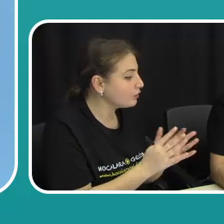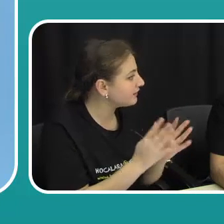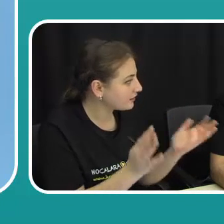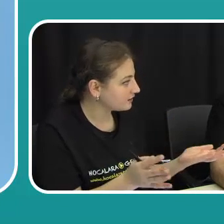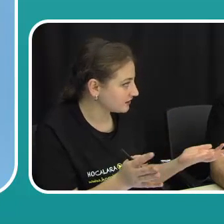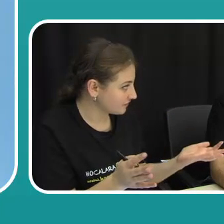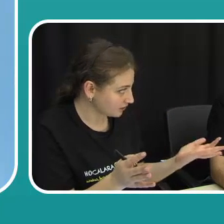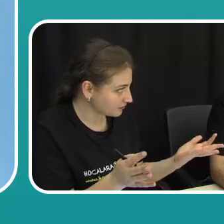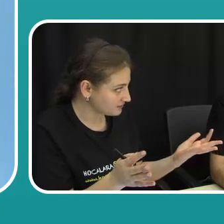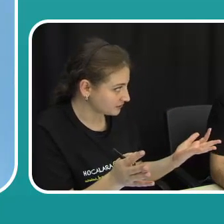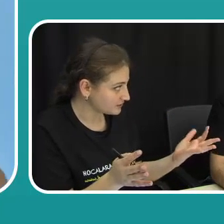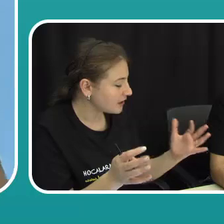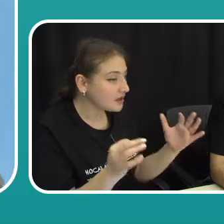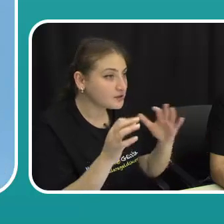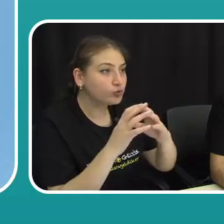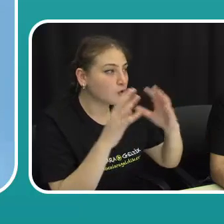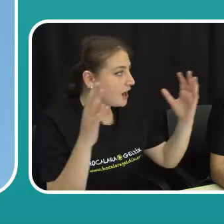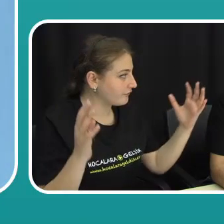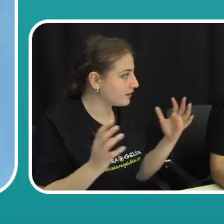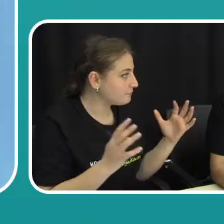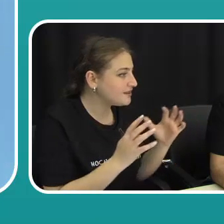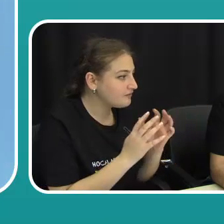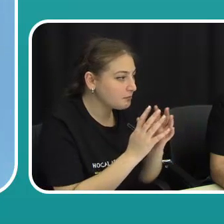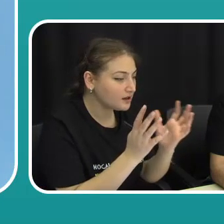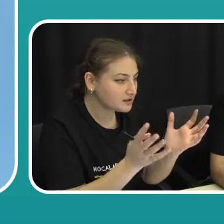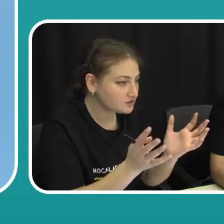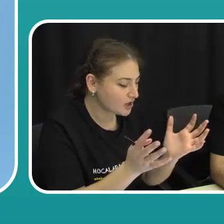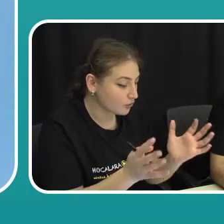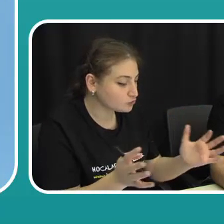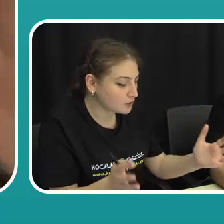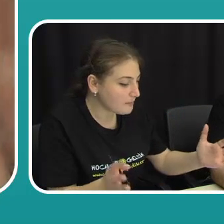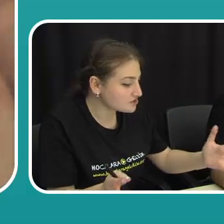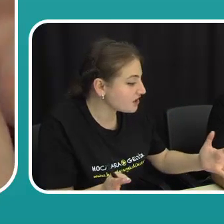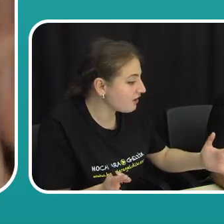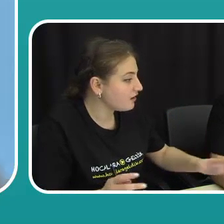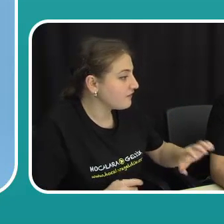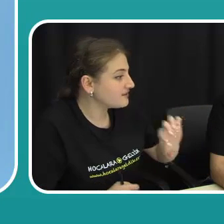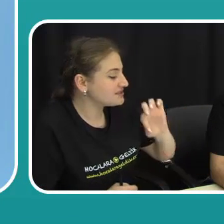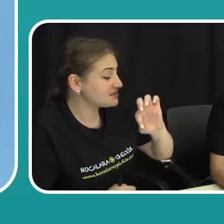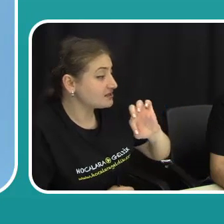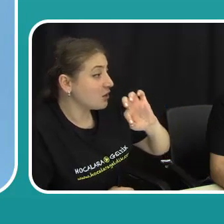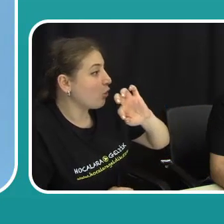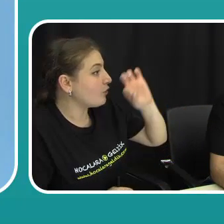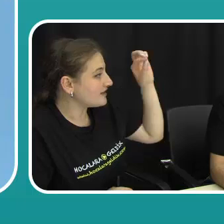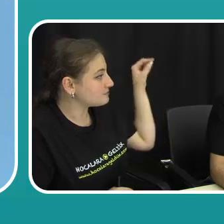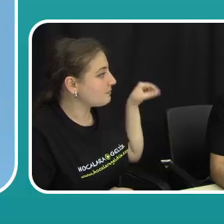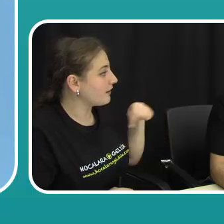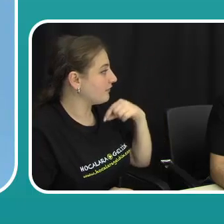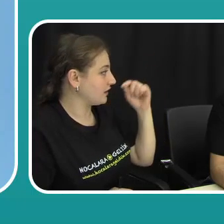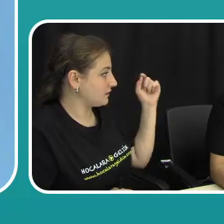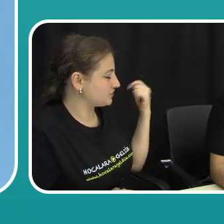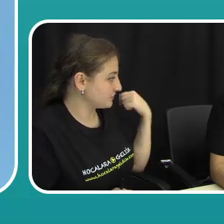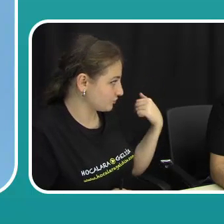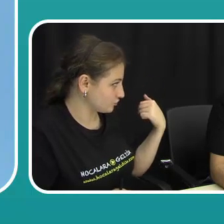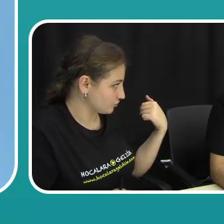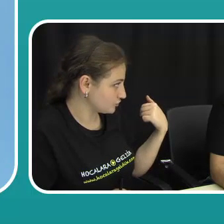şeyde olay ne kadar az farkında mısınız Aslında durağan bir devinim halinde bir şey yok duran bir şey var ve siz o resmi bana